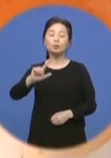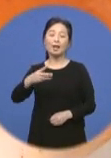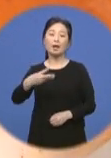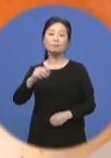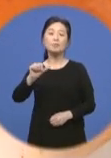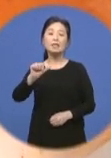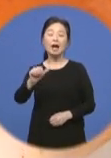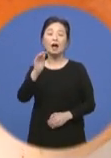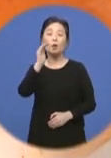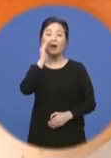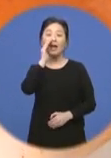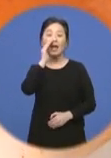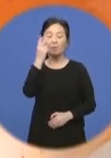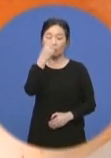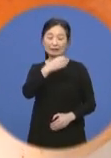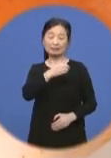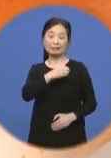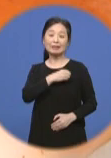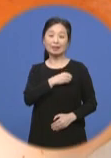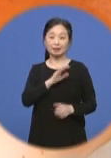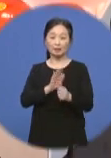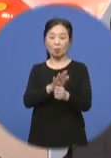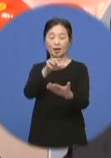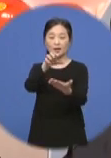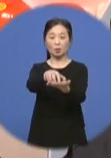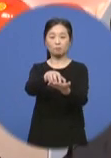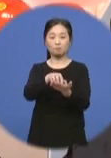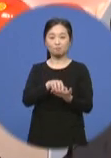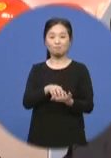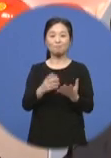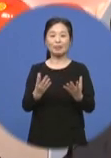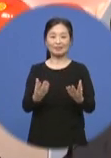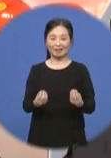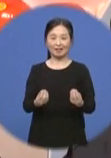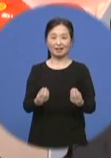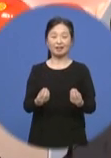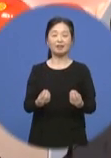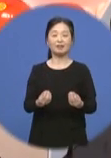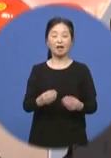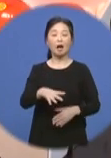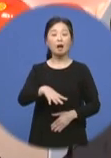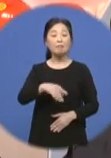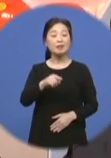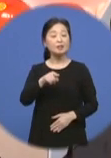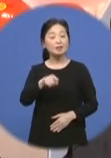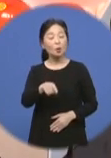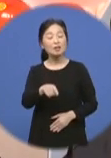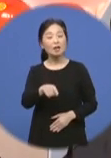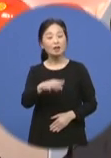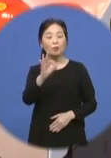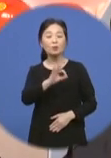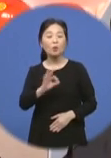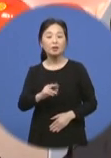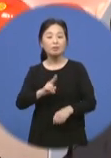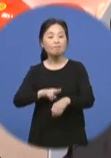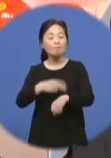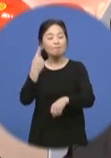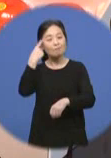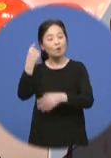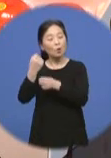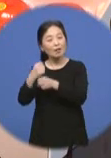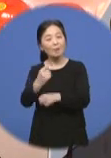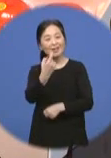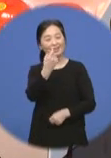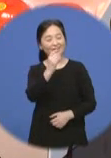奨励賞を受賞しています。 まずこちらの商品の特徴やこだわりを教えていただけます